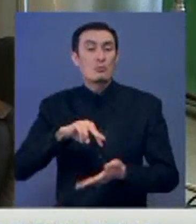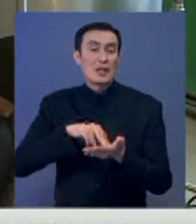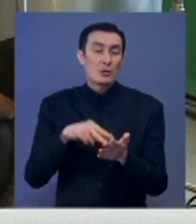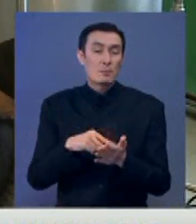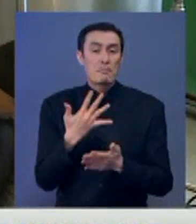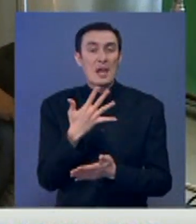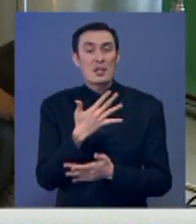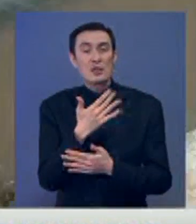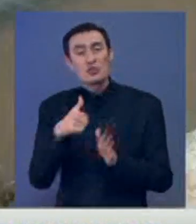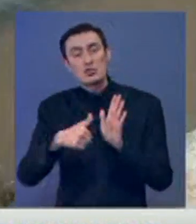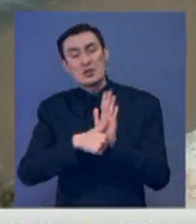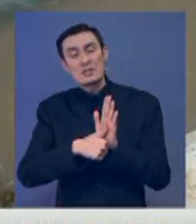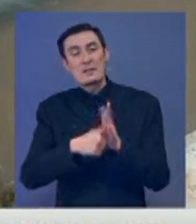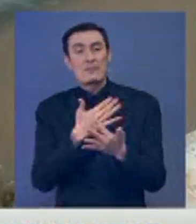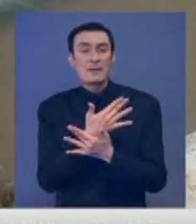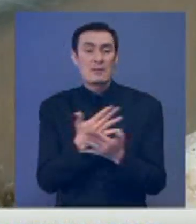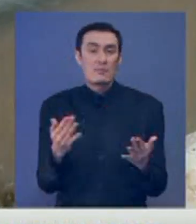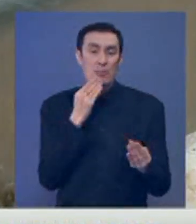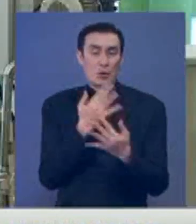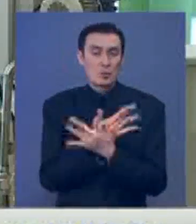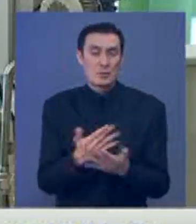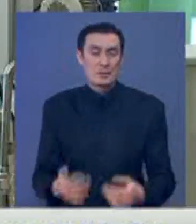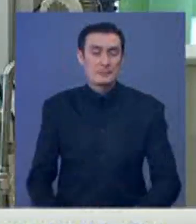планируют 5-6 видов продукции.